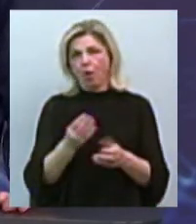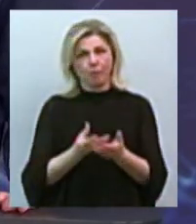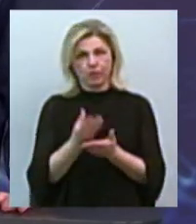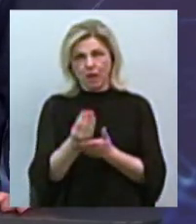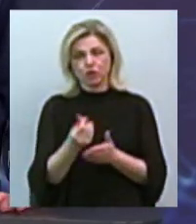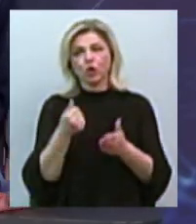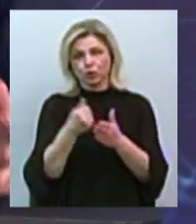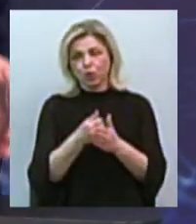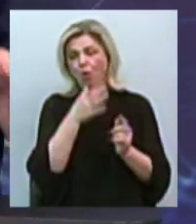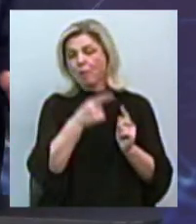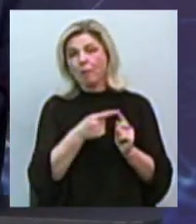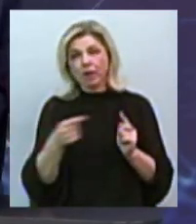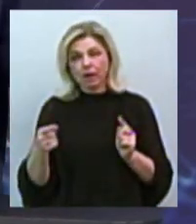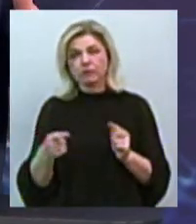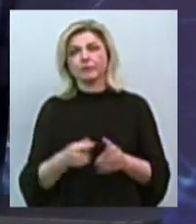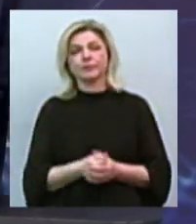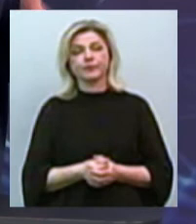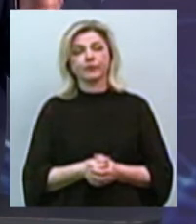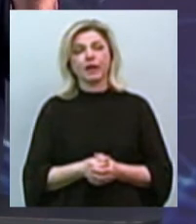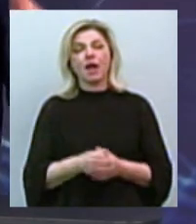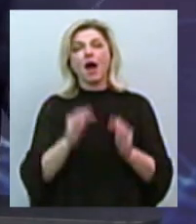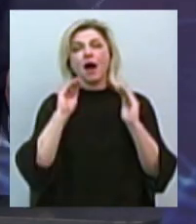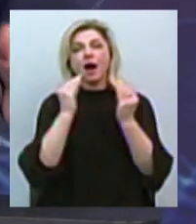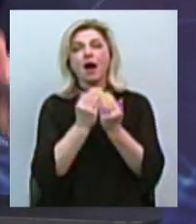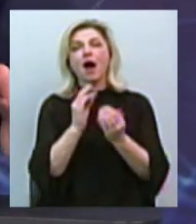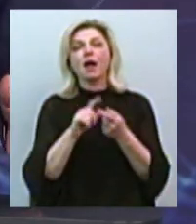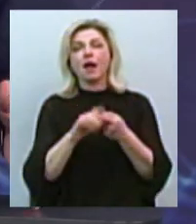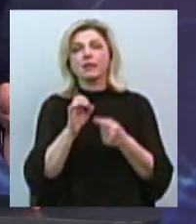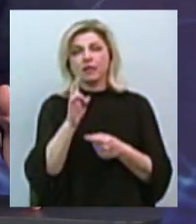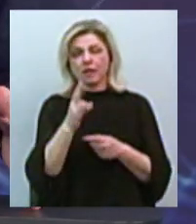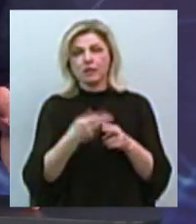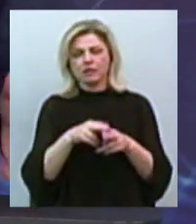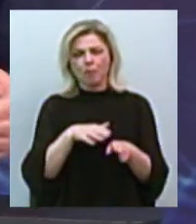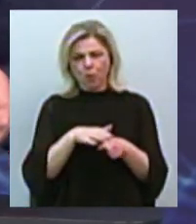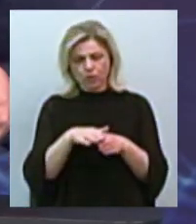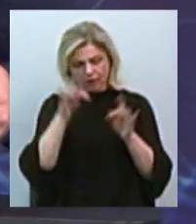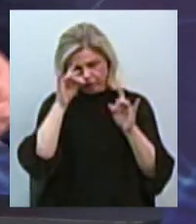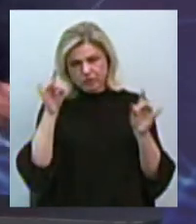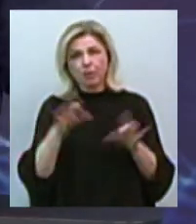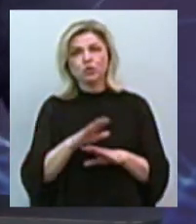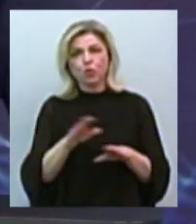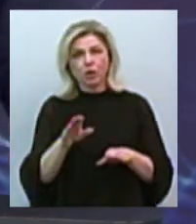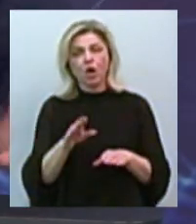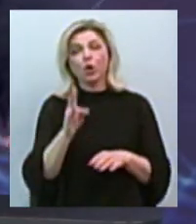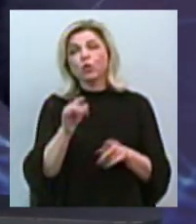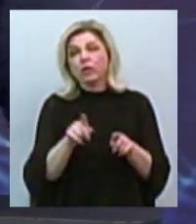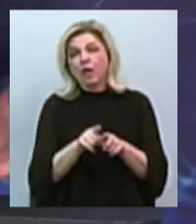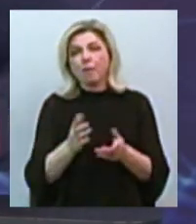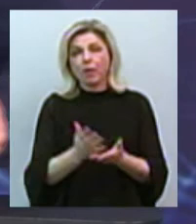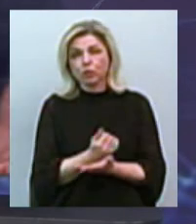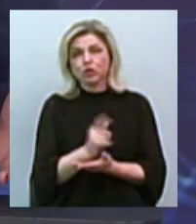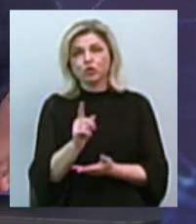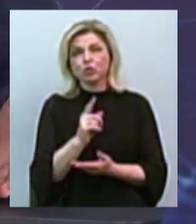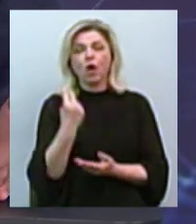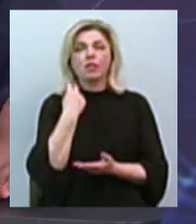до определенного момента. То есть по большому счету карантин – это полноценный форс-мажор. Но так уж сложилось, что у нас